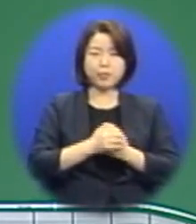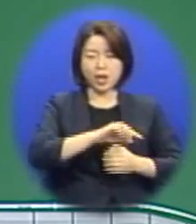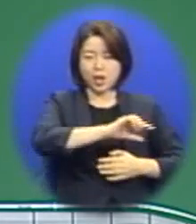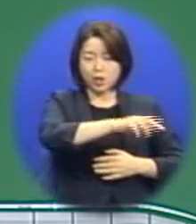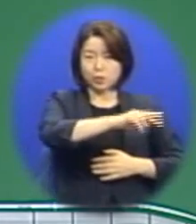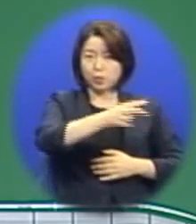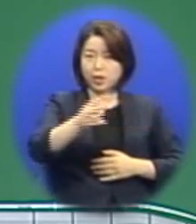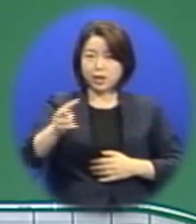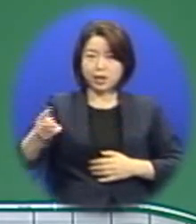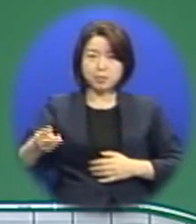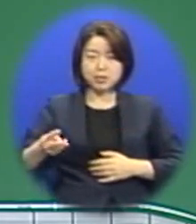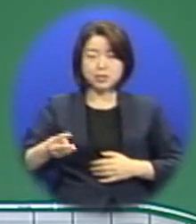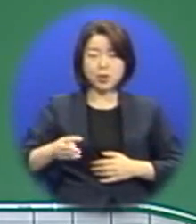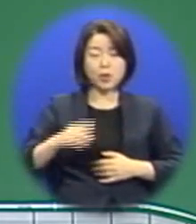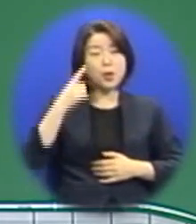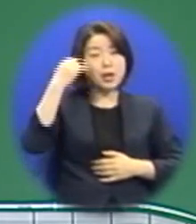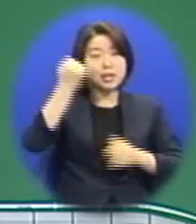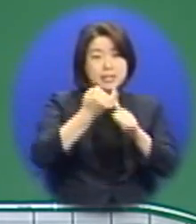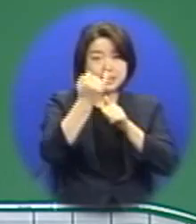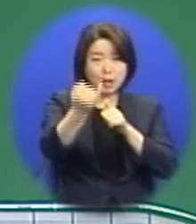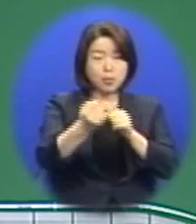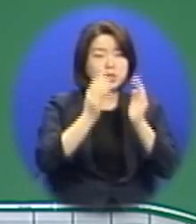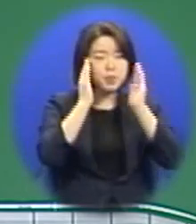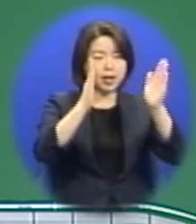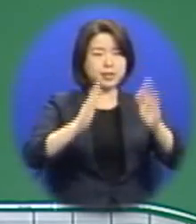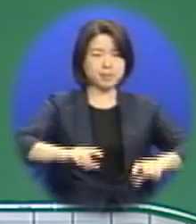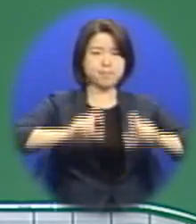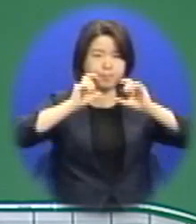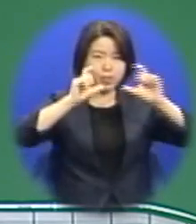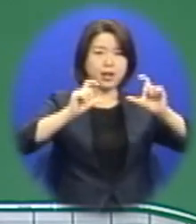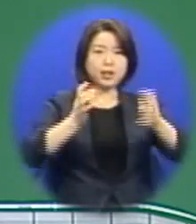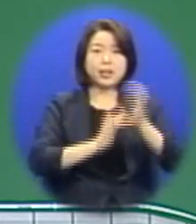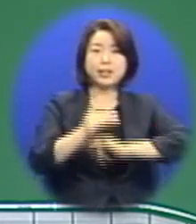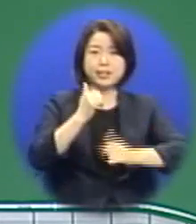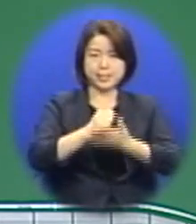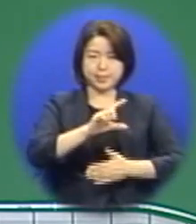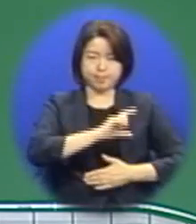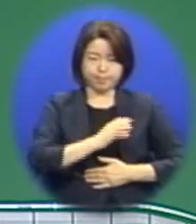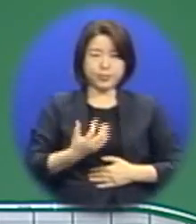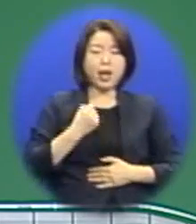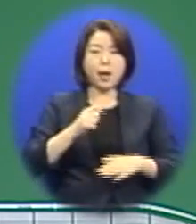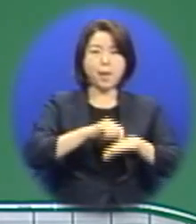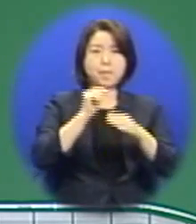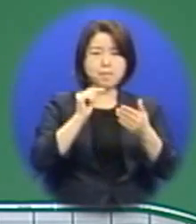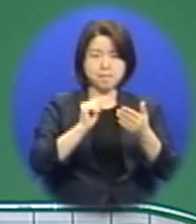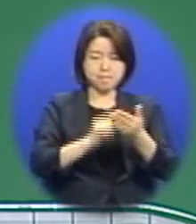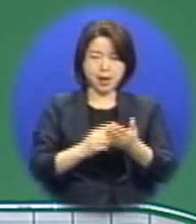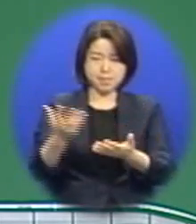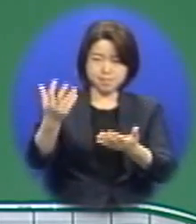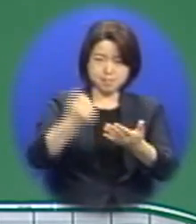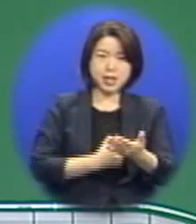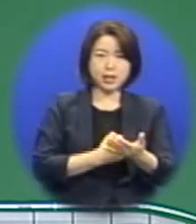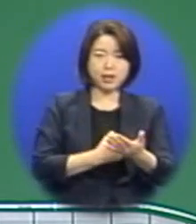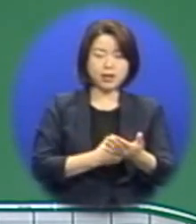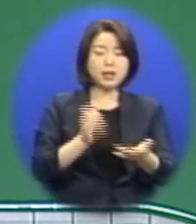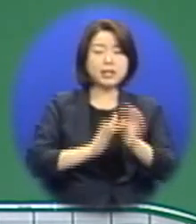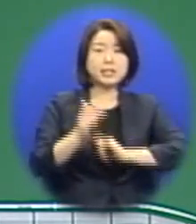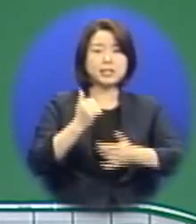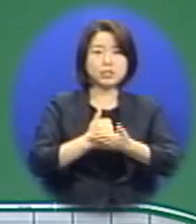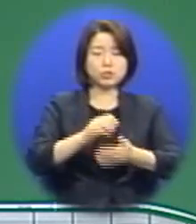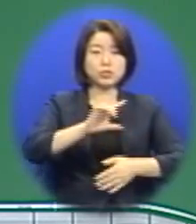그 사모님을 향하여 선포합니다. 예수님의 이름으로 나음을 받을지어다. 예수님의